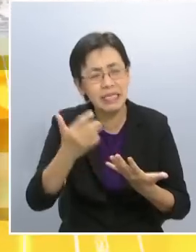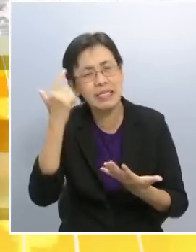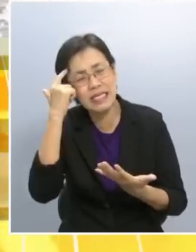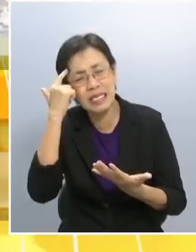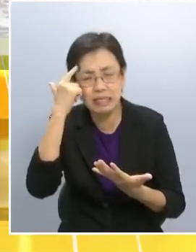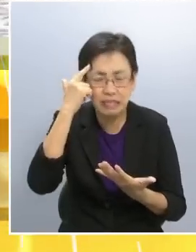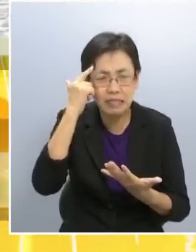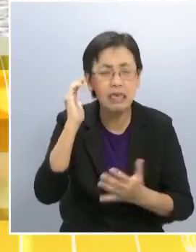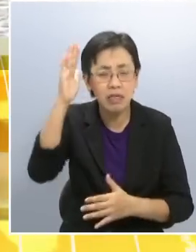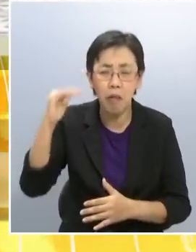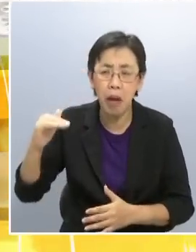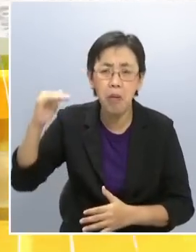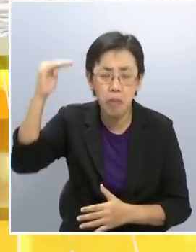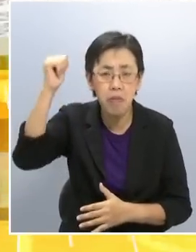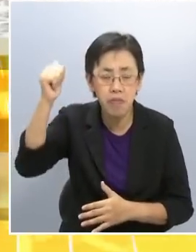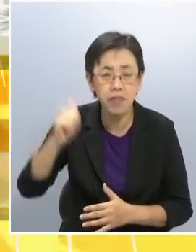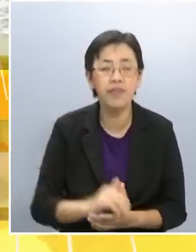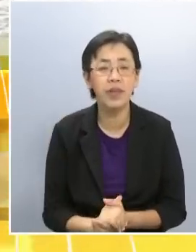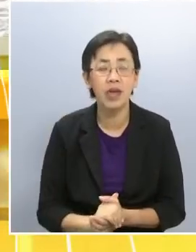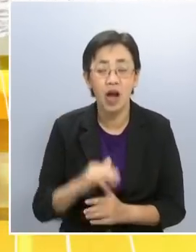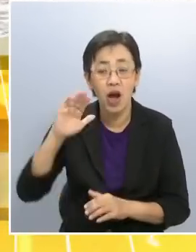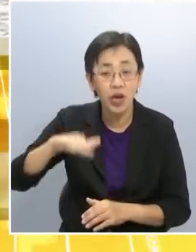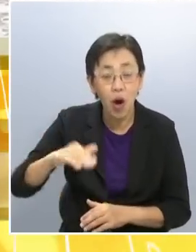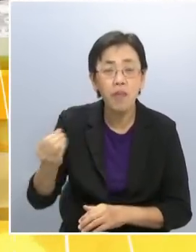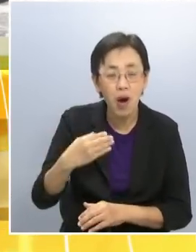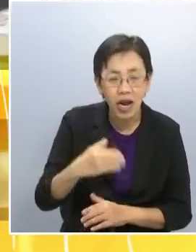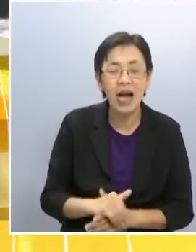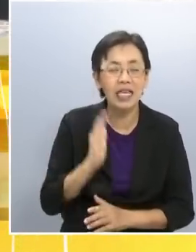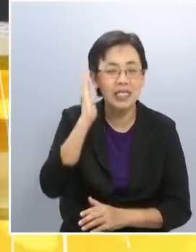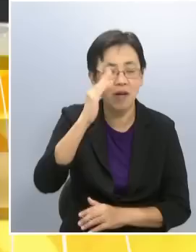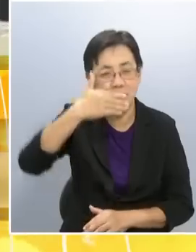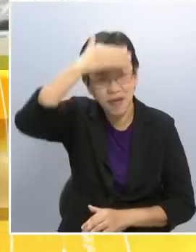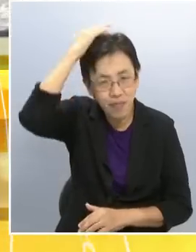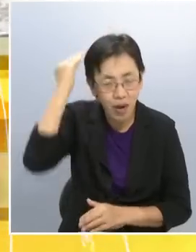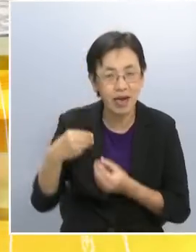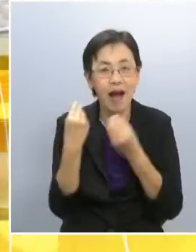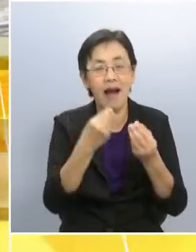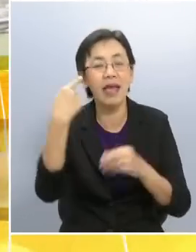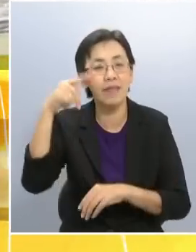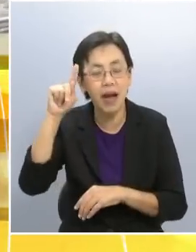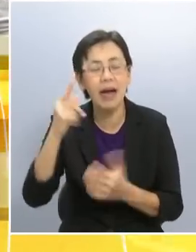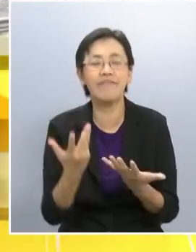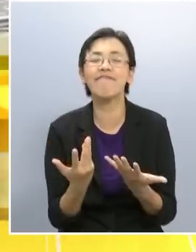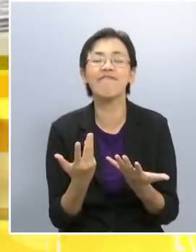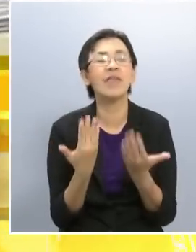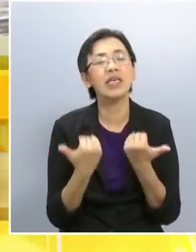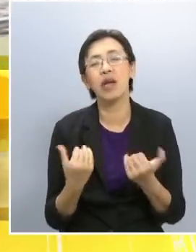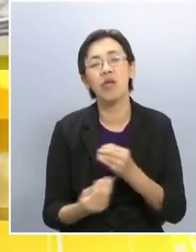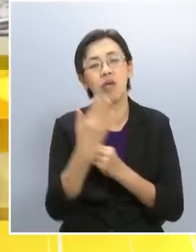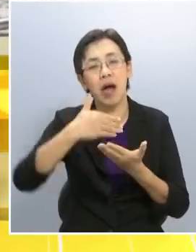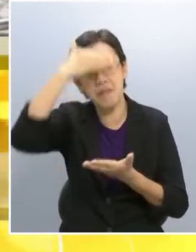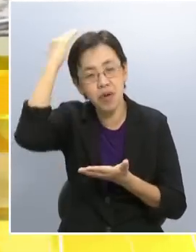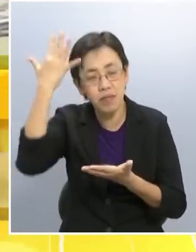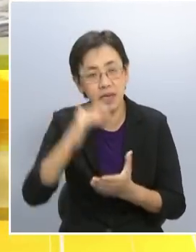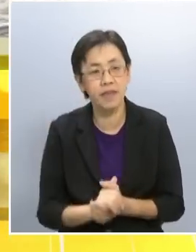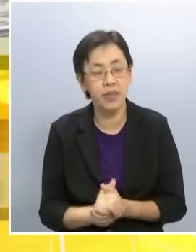ๆน้องเพิ่งคุยแล้วก็ตั้งใจว่าจะบวชให้ป้าแต่สุดท้ายก็ไม่มีโอกาสน้องเบนซ์เนี่ยอยู่กับพี่ชาย